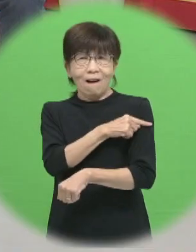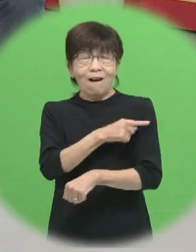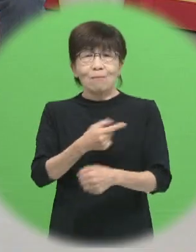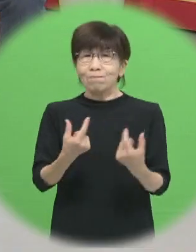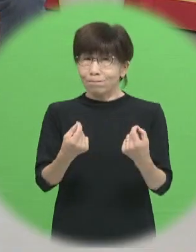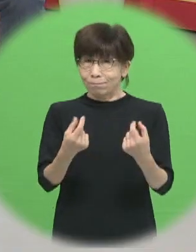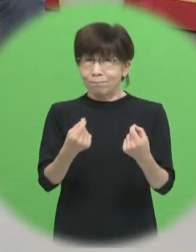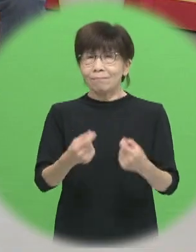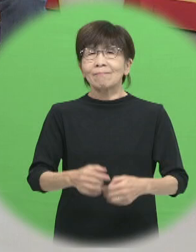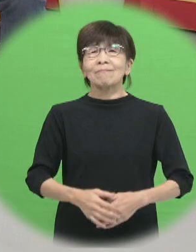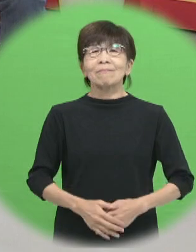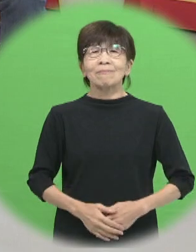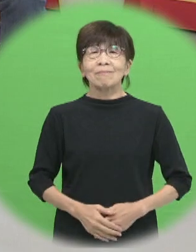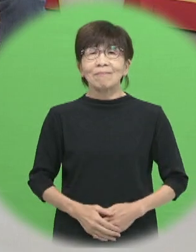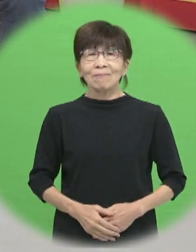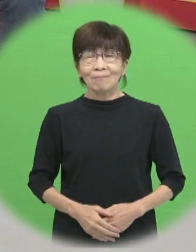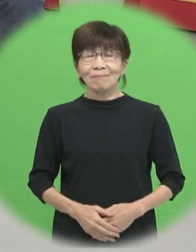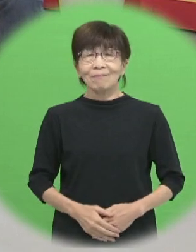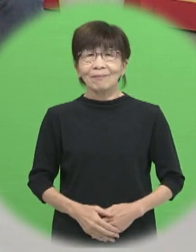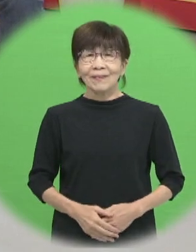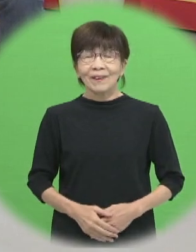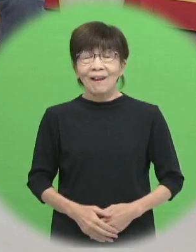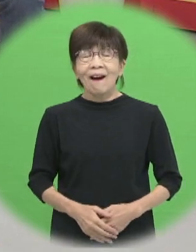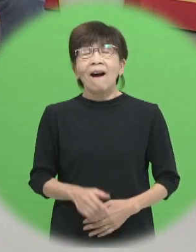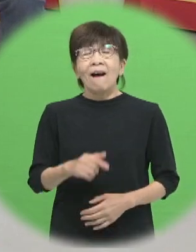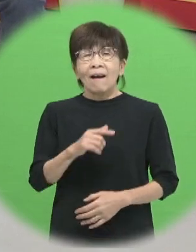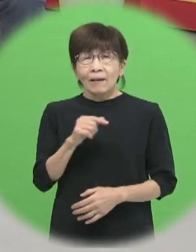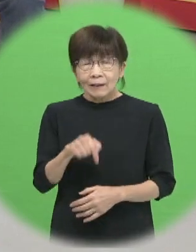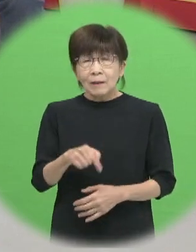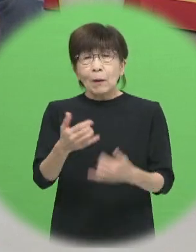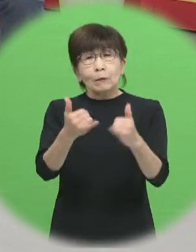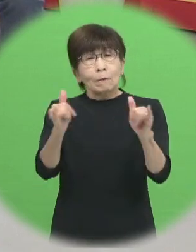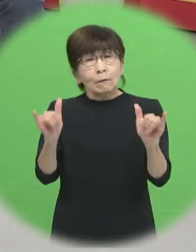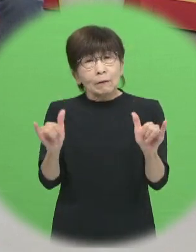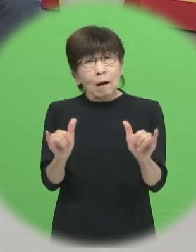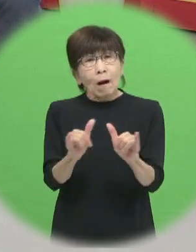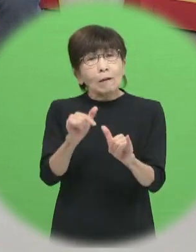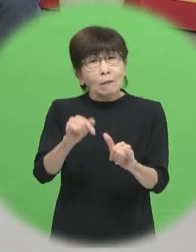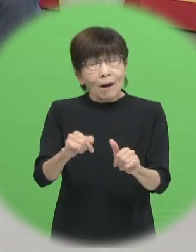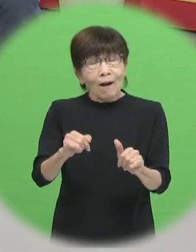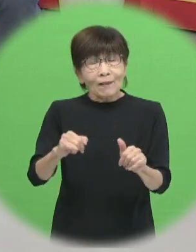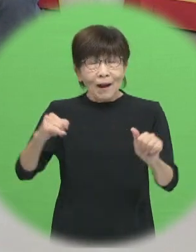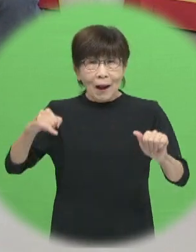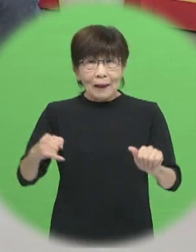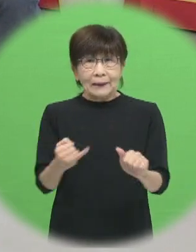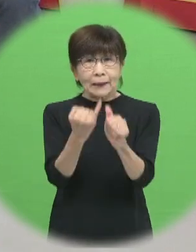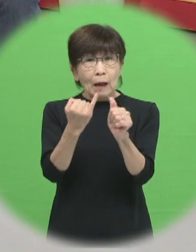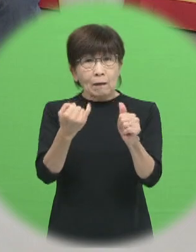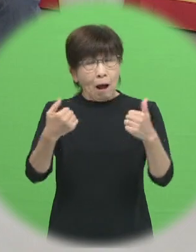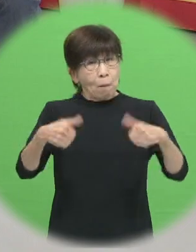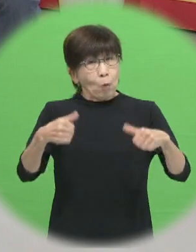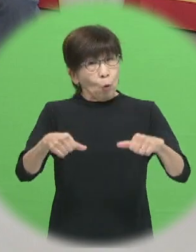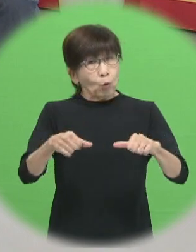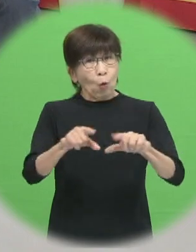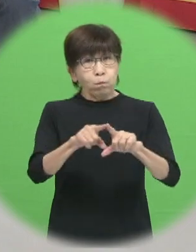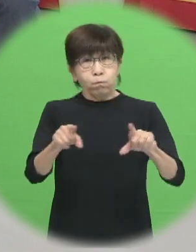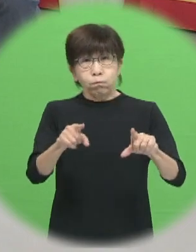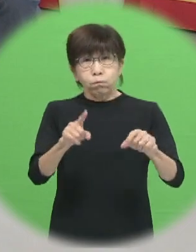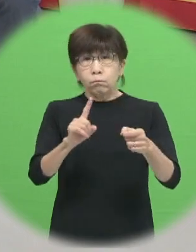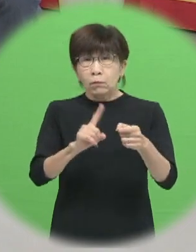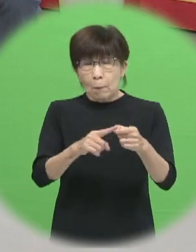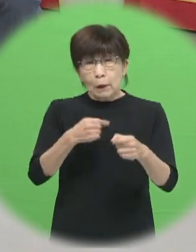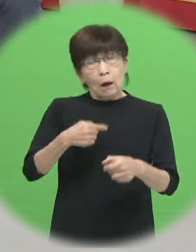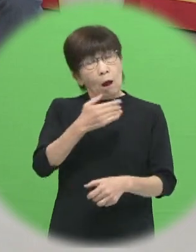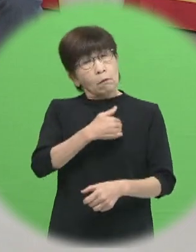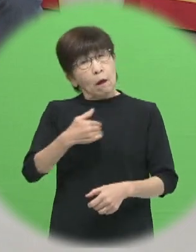い はい、そういった中でジェンダー平等のために私たちができることっていう